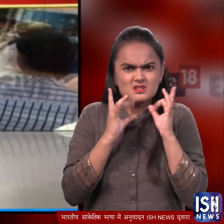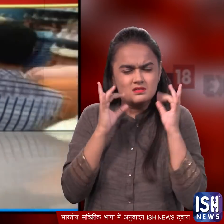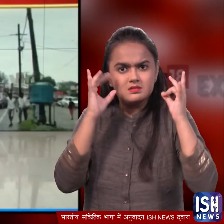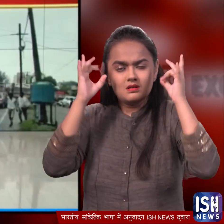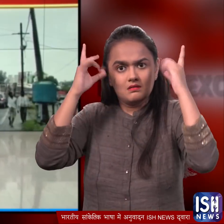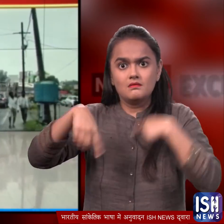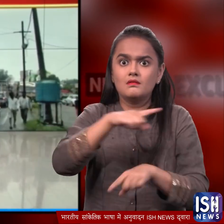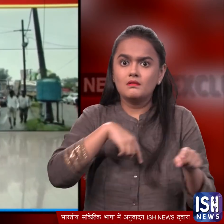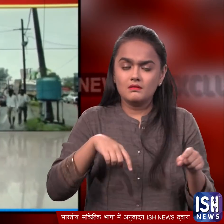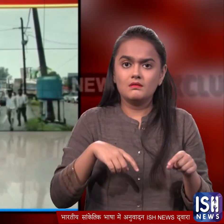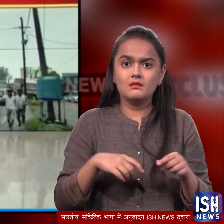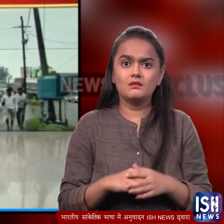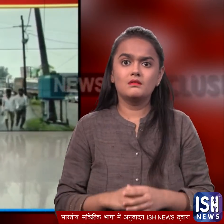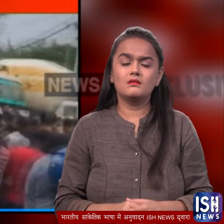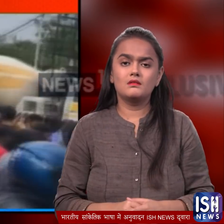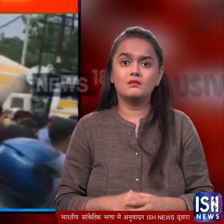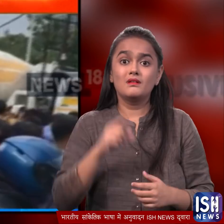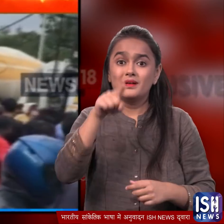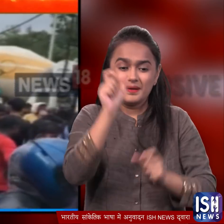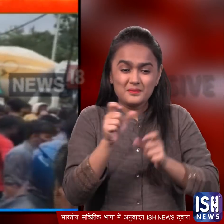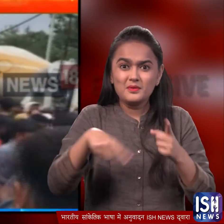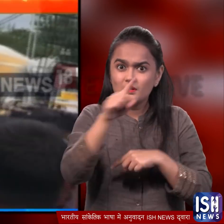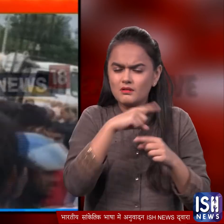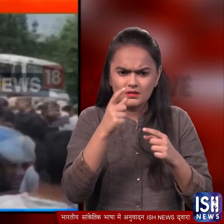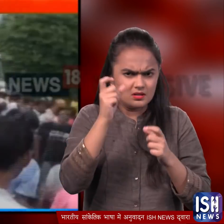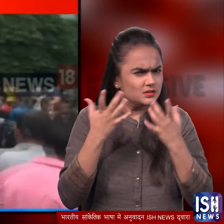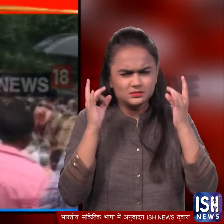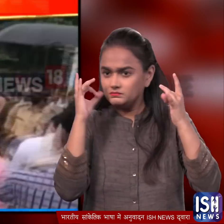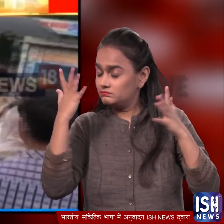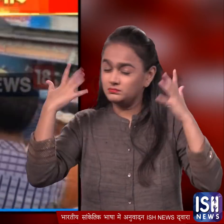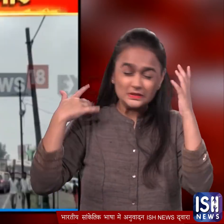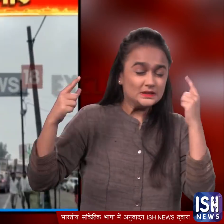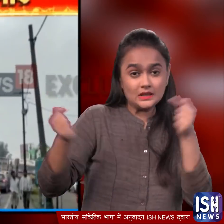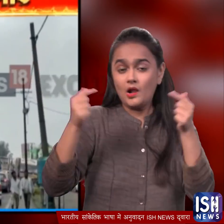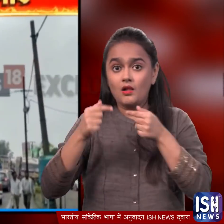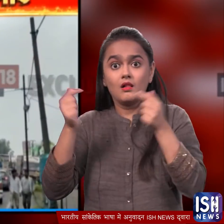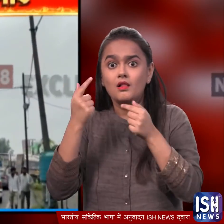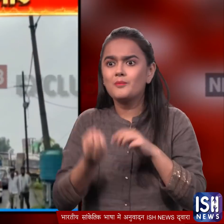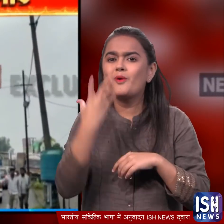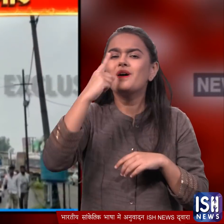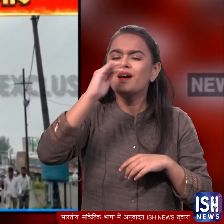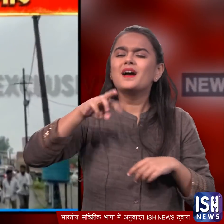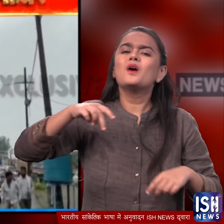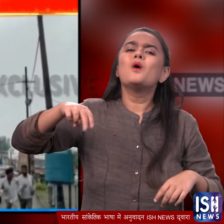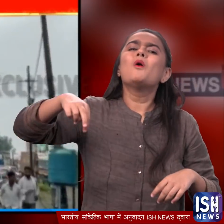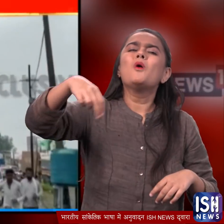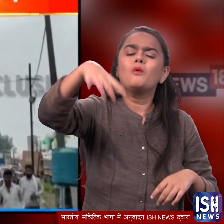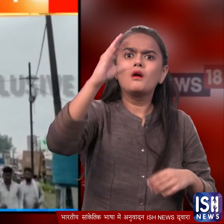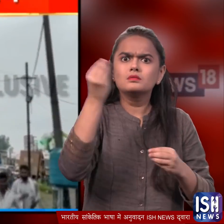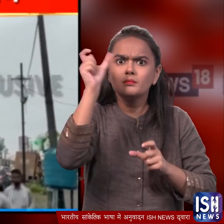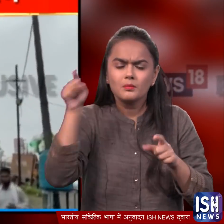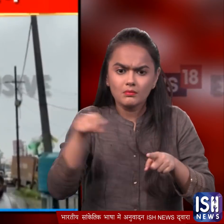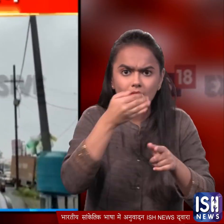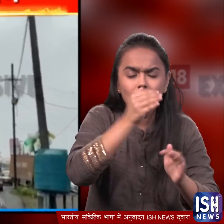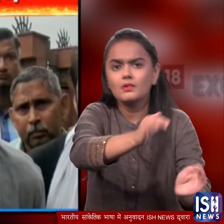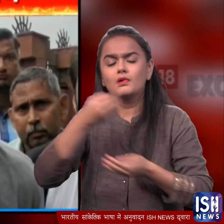का गुस्सा फूट पड़ा, जिसके बाद परिजनों ने काफी देर तक हंगामा किया। बताया गया कि सुबह की सैर पर निकली लड़की को कुछ